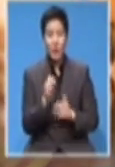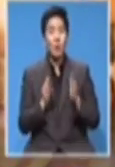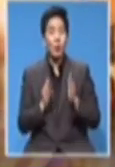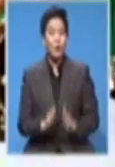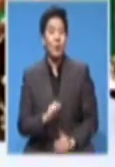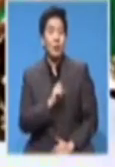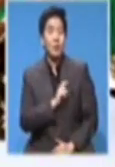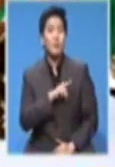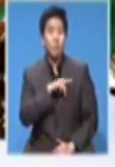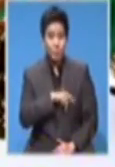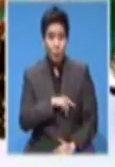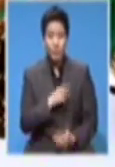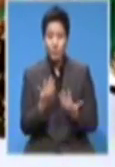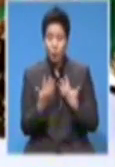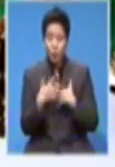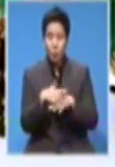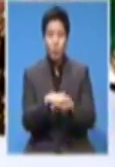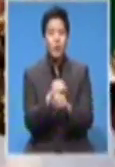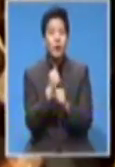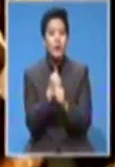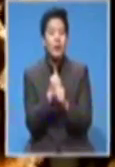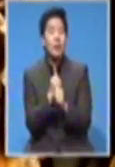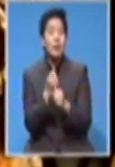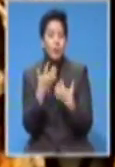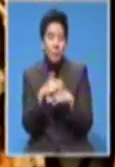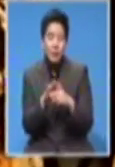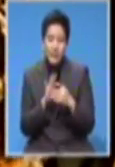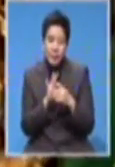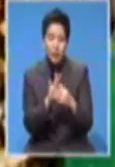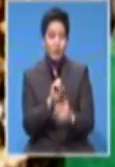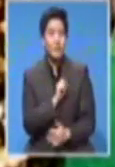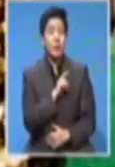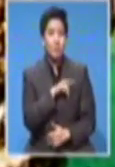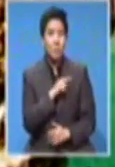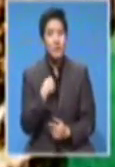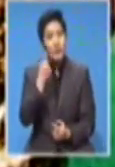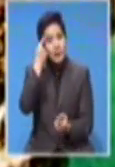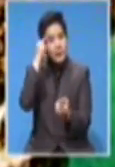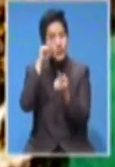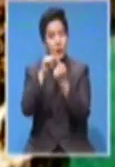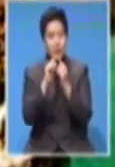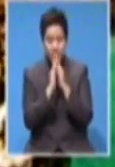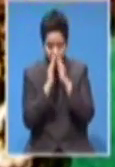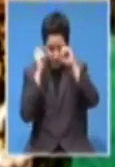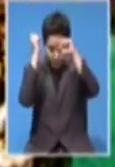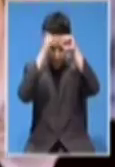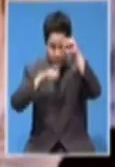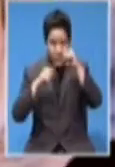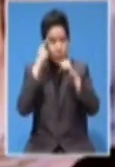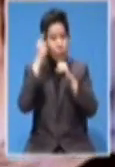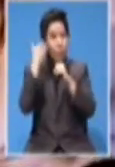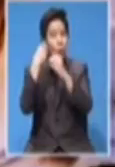กชนจะได้ร่วมกิจกรรมสืบทอดพระพุทธศาสนาน้อมรำลึกถึงพระพุทธองค์และนำหลักธรรมคำส